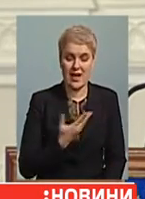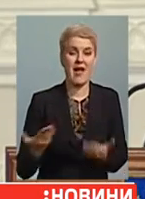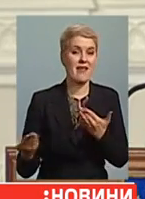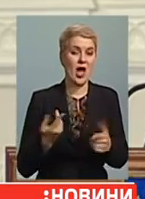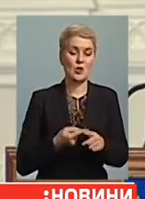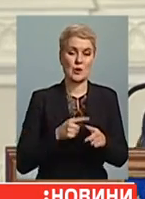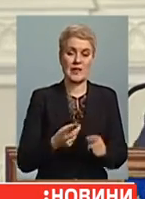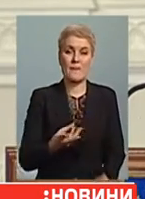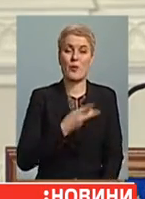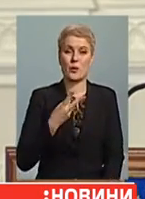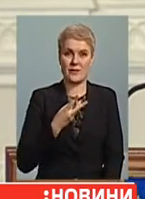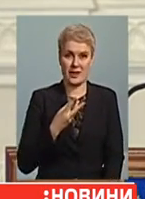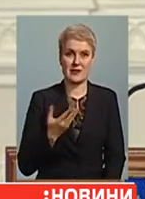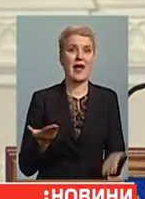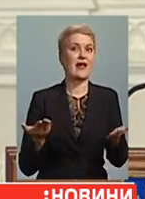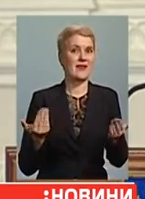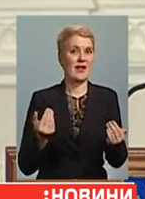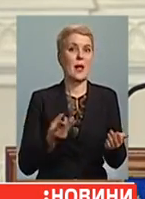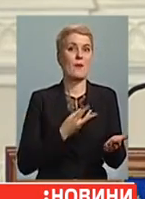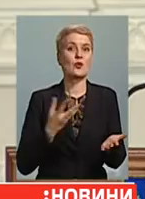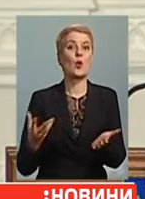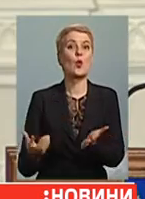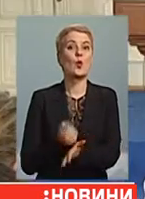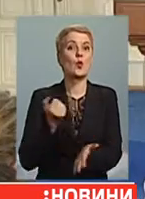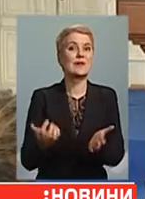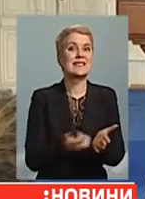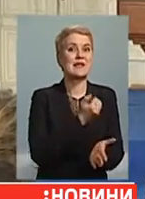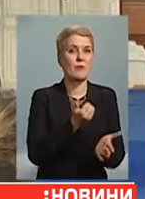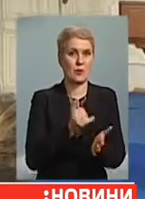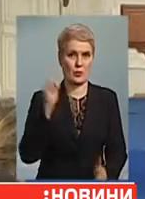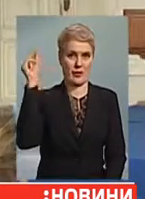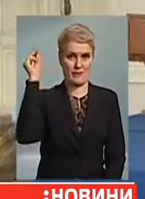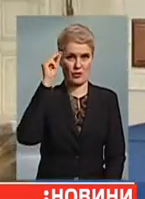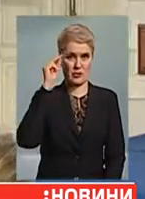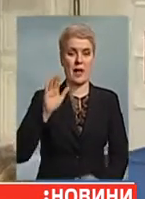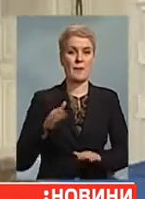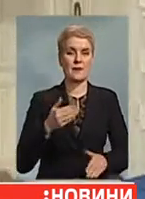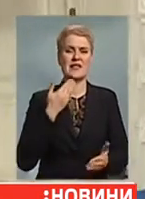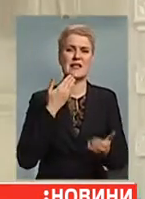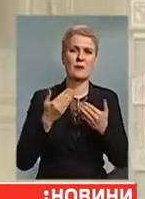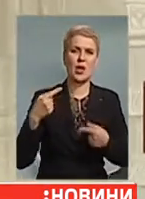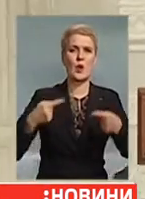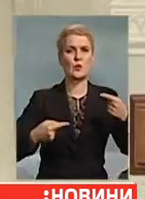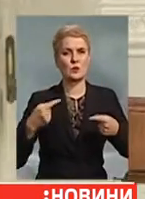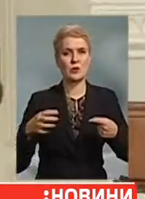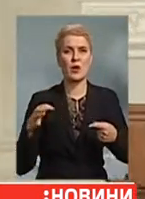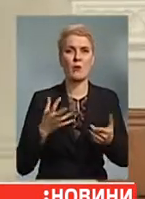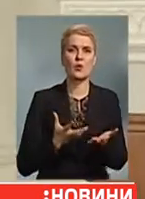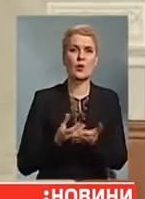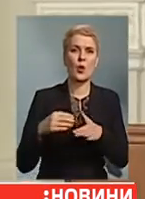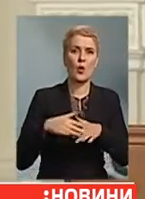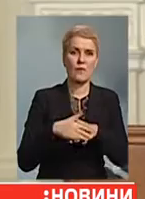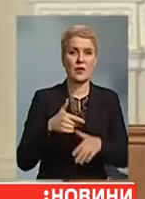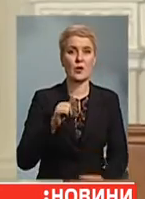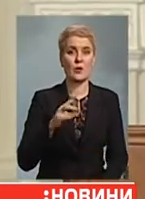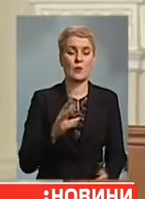мотивація до навчання, давайте мотивувати успіхи цього навчання. Після кількох запитань і суперечок про порядок нарахування стипендій Володимир